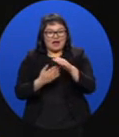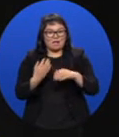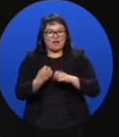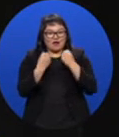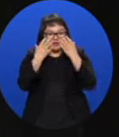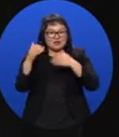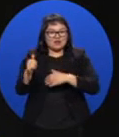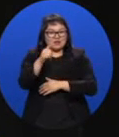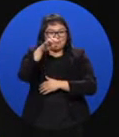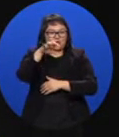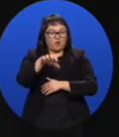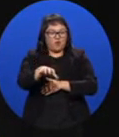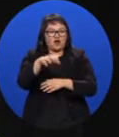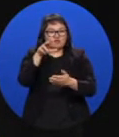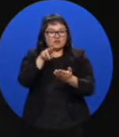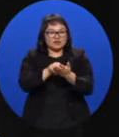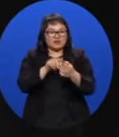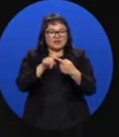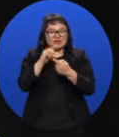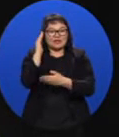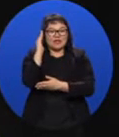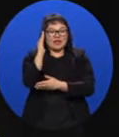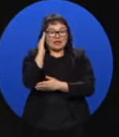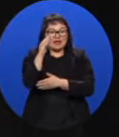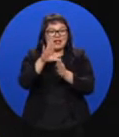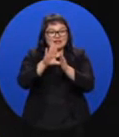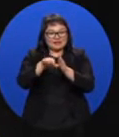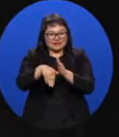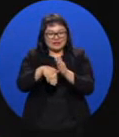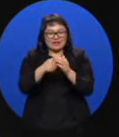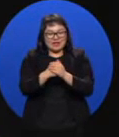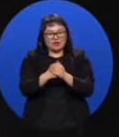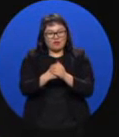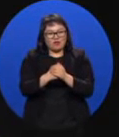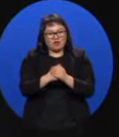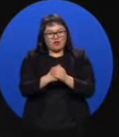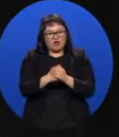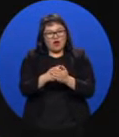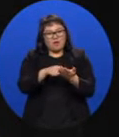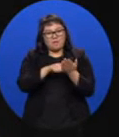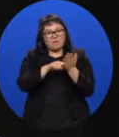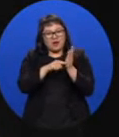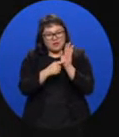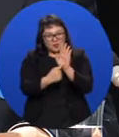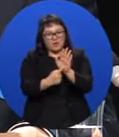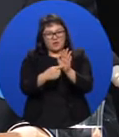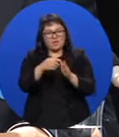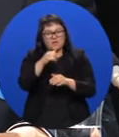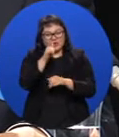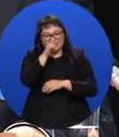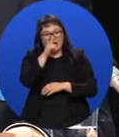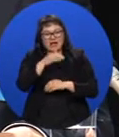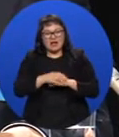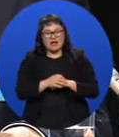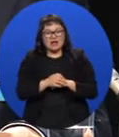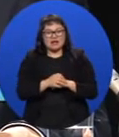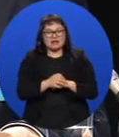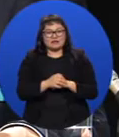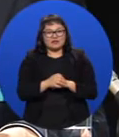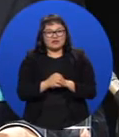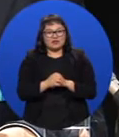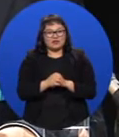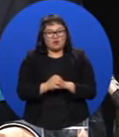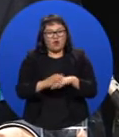신공항 확충 문제에 대해서 이야기를 하면서 뭐 전격적으로 발표를 했다 또는 뭐 어떤